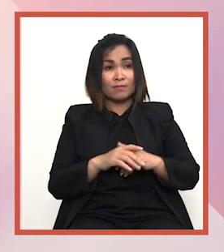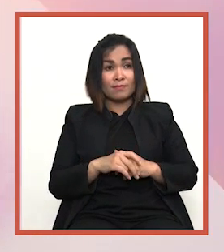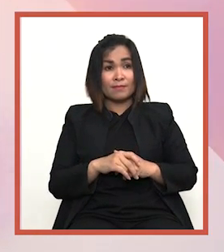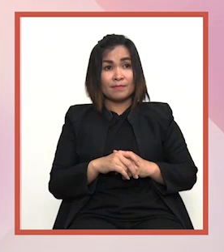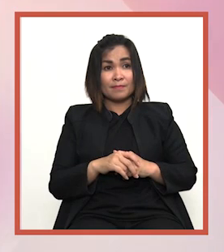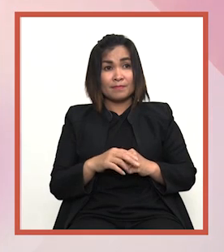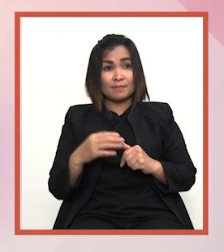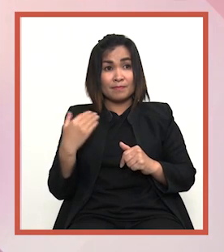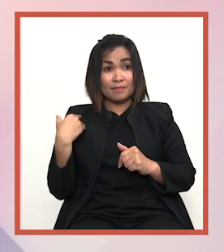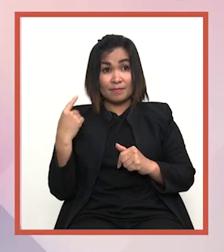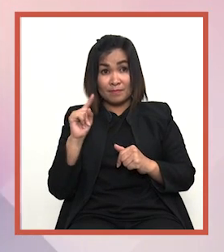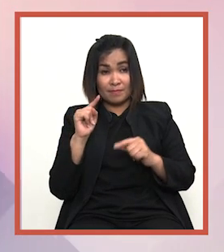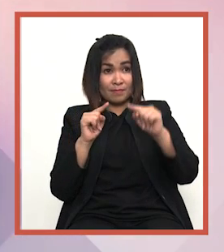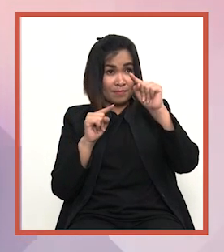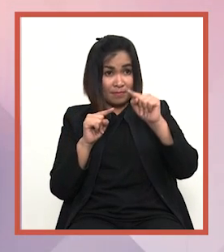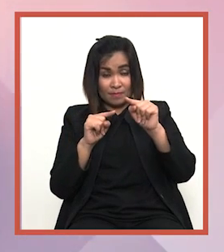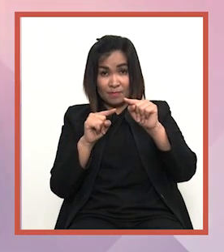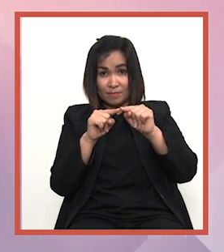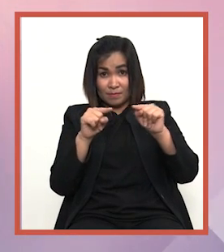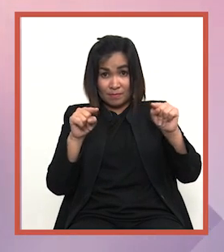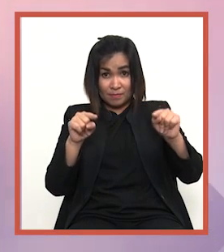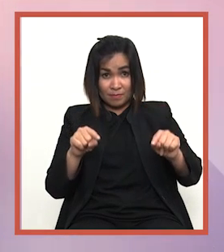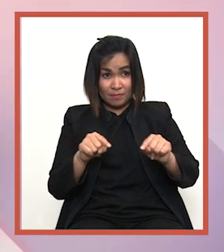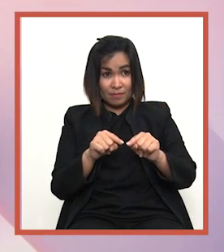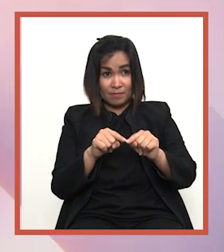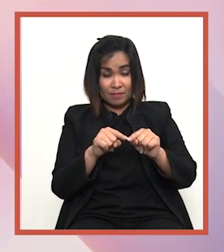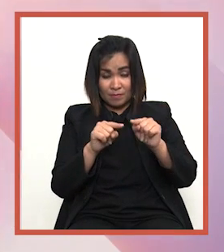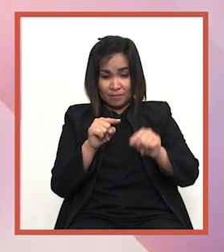แล้วก็มีสัญลักษณ์รีเลย์อยู่ด้านใน